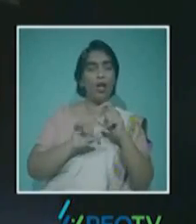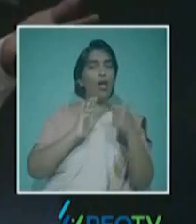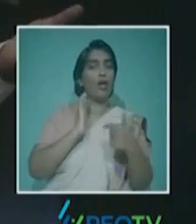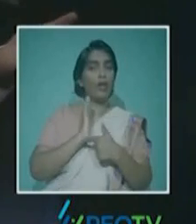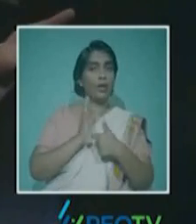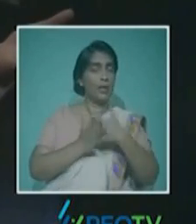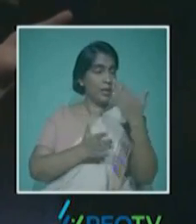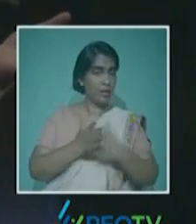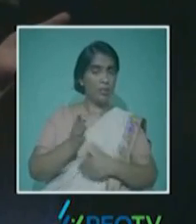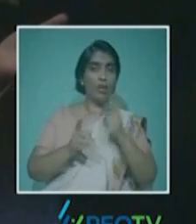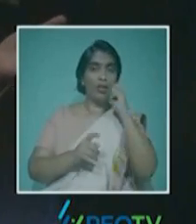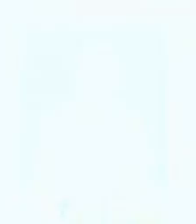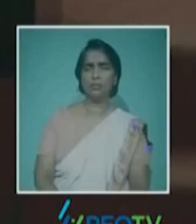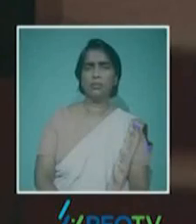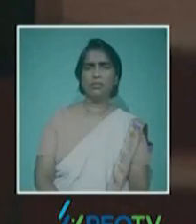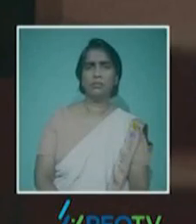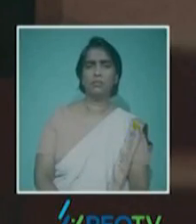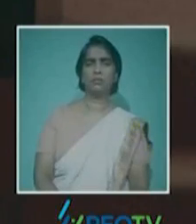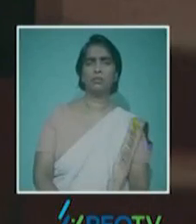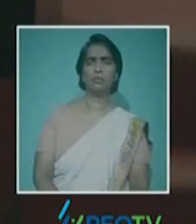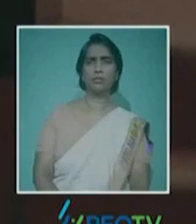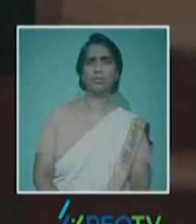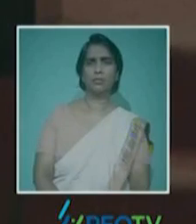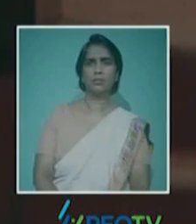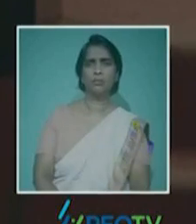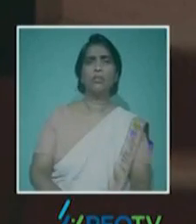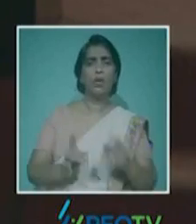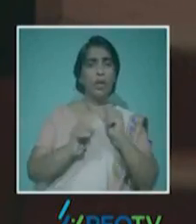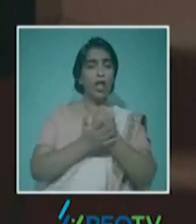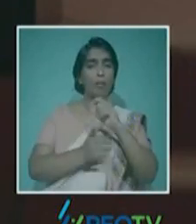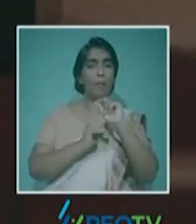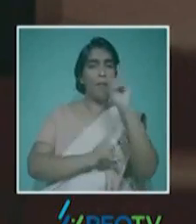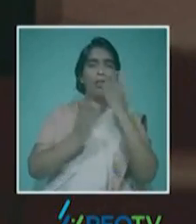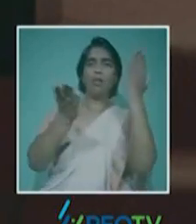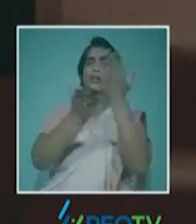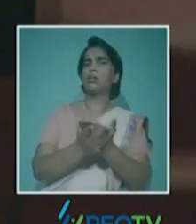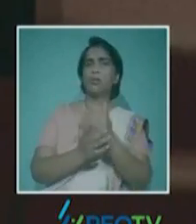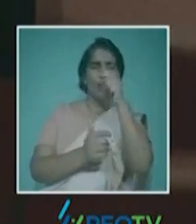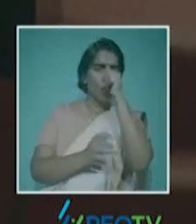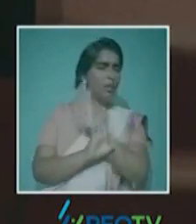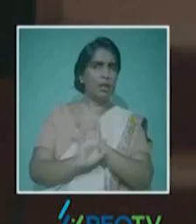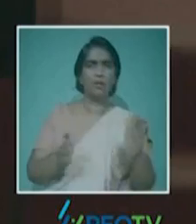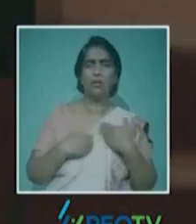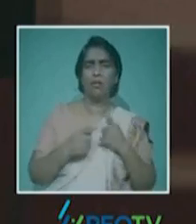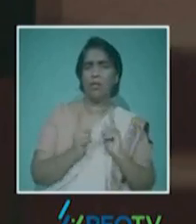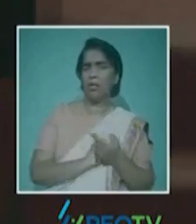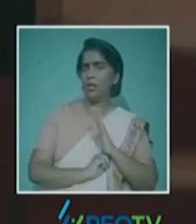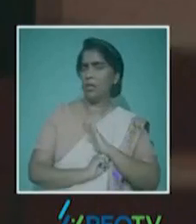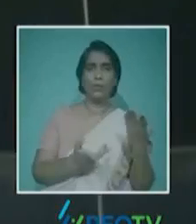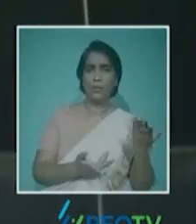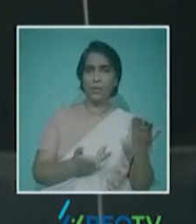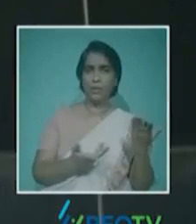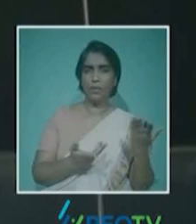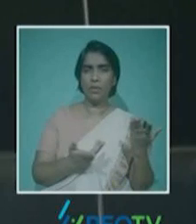වාර්තාව මේ රටේ මිනිසුන්ට බලන්න වෙන්නේ නැහනේ. දැන් මම මේ ලියුම සම්පූර්ණයෙන්ම හැන්සාඩ් එකට යවුවා. ඒක කිසිම රහසක් වෙන්නේ නැහැ. මට කිසිම දෙයක් සැඟවීමේ